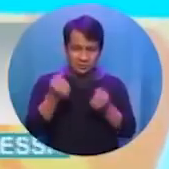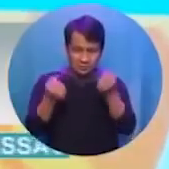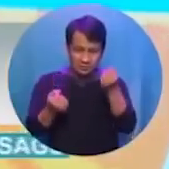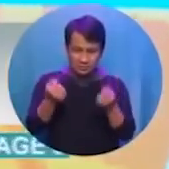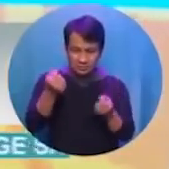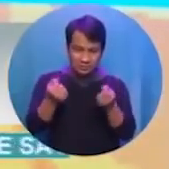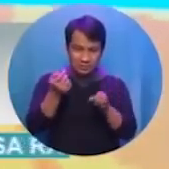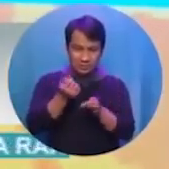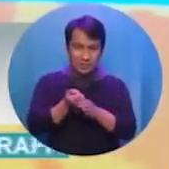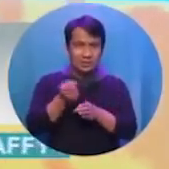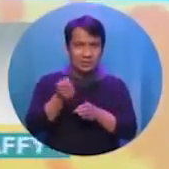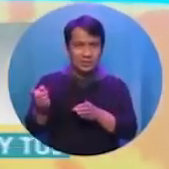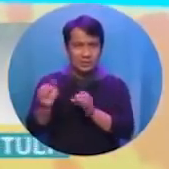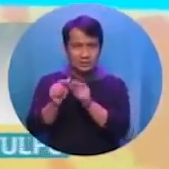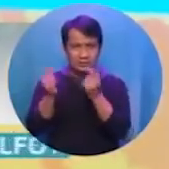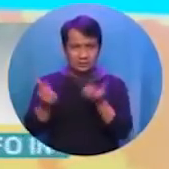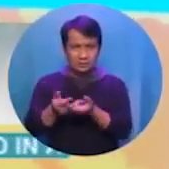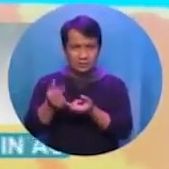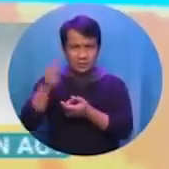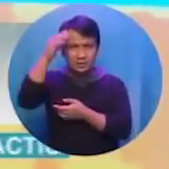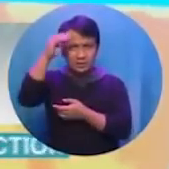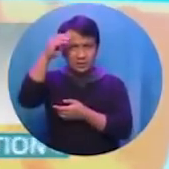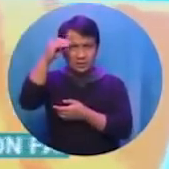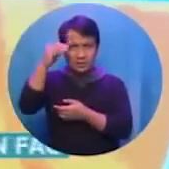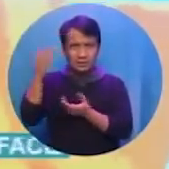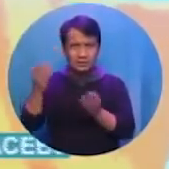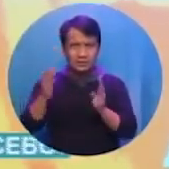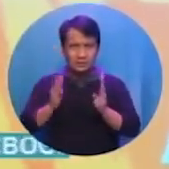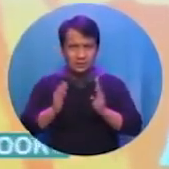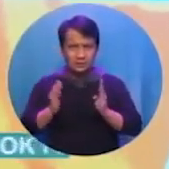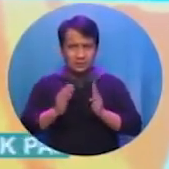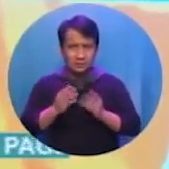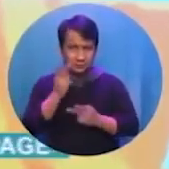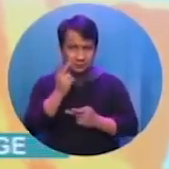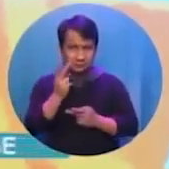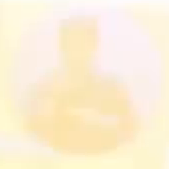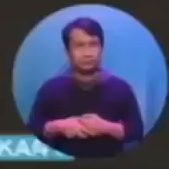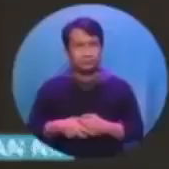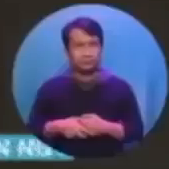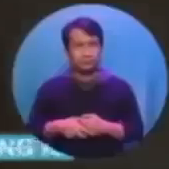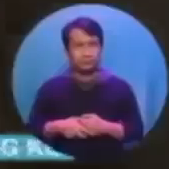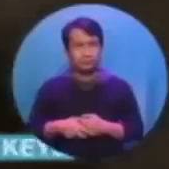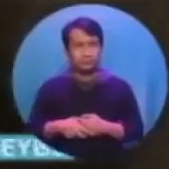driver ng isang grupo ng kalalakihan sa Baguio City. Ito, panoorin ninyo.